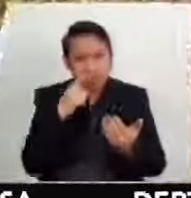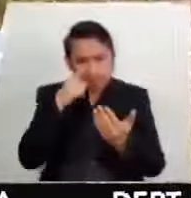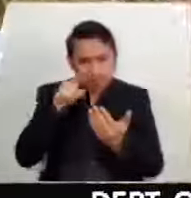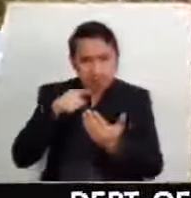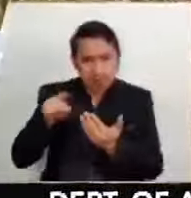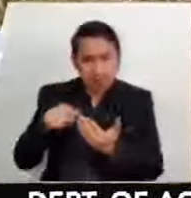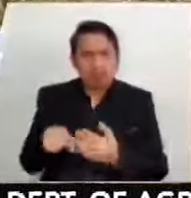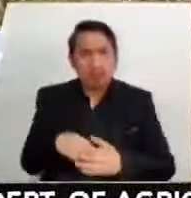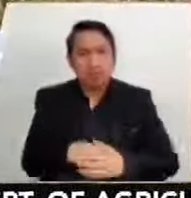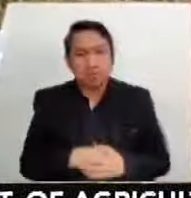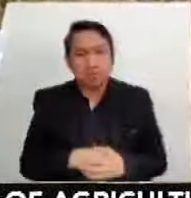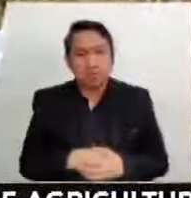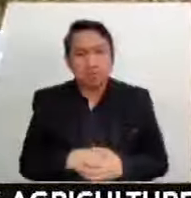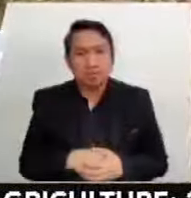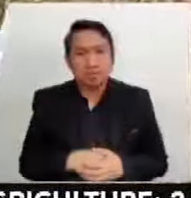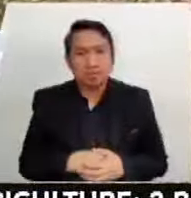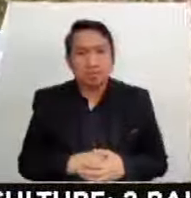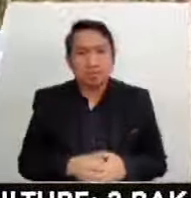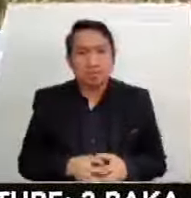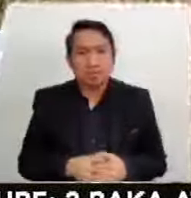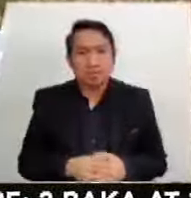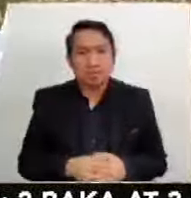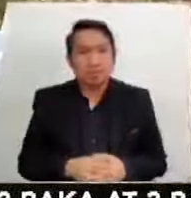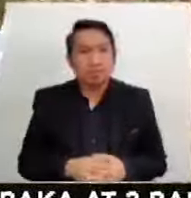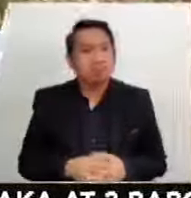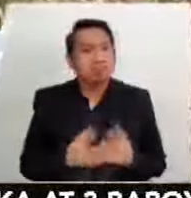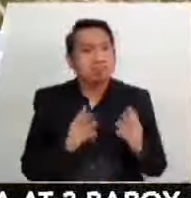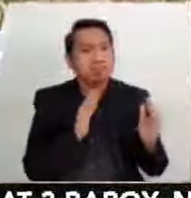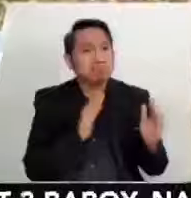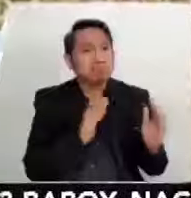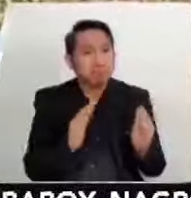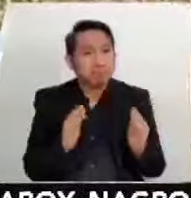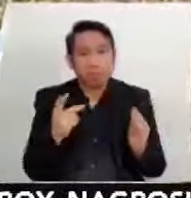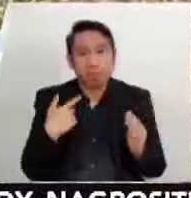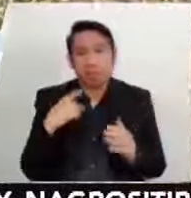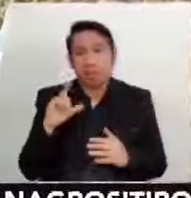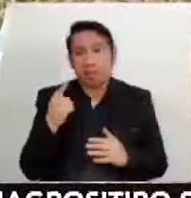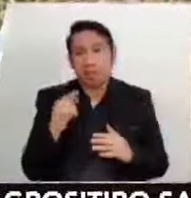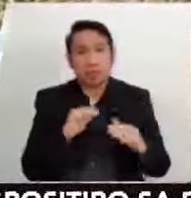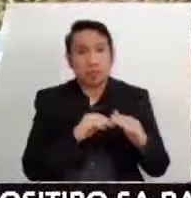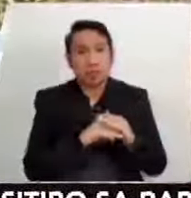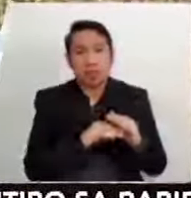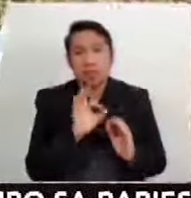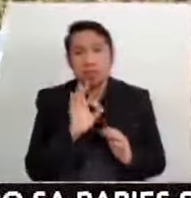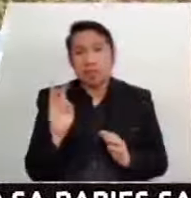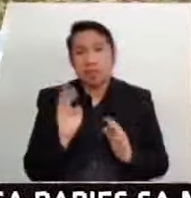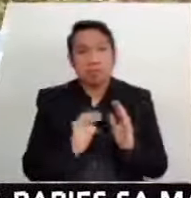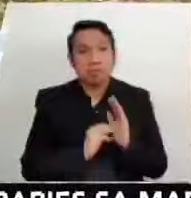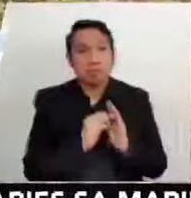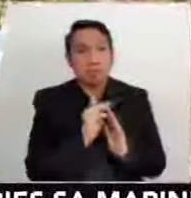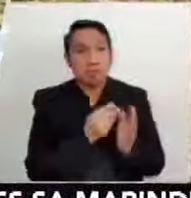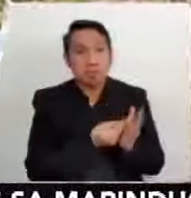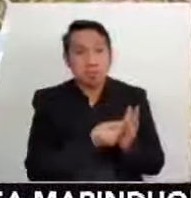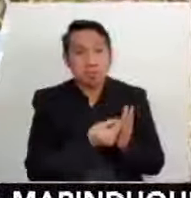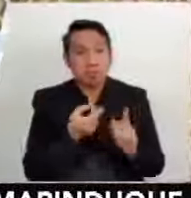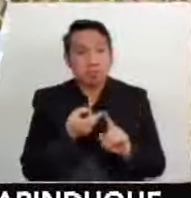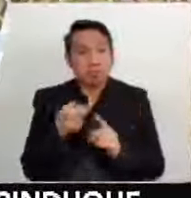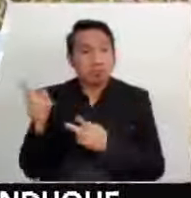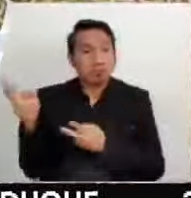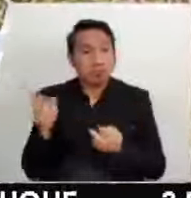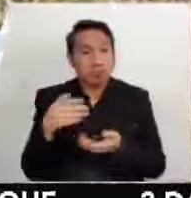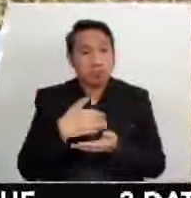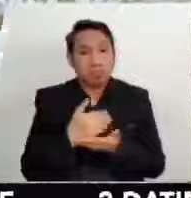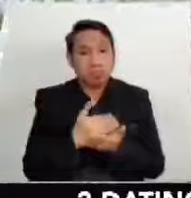matinding init ng panahon plano ngayong i-access ng LG ang 96 milon na pondo mula sa 600 million quick